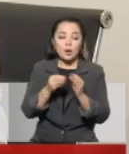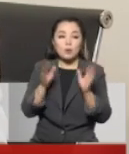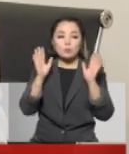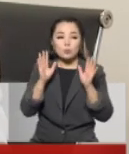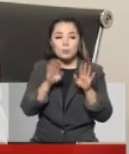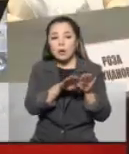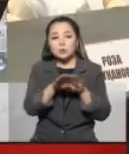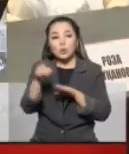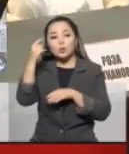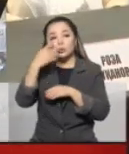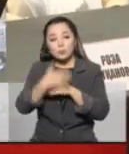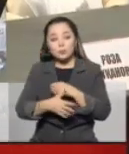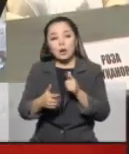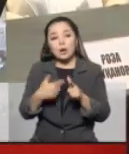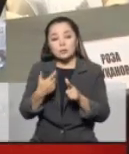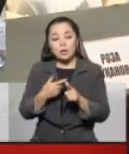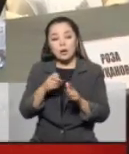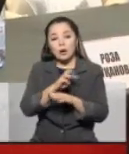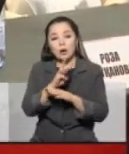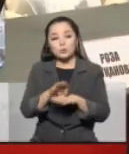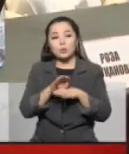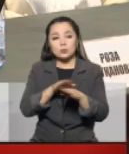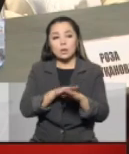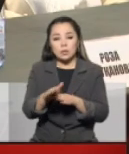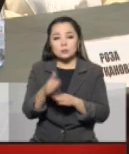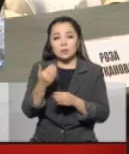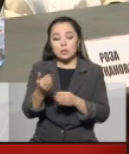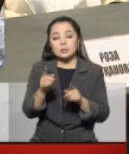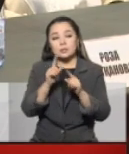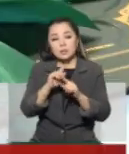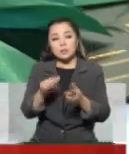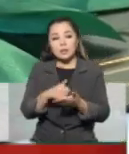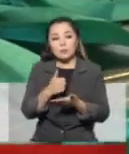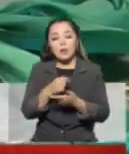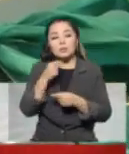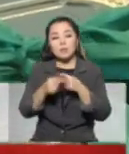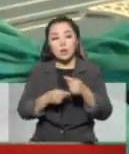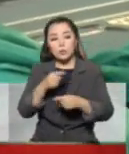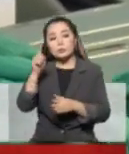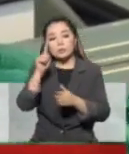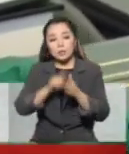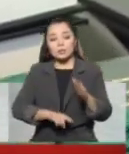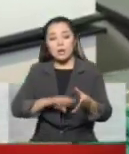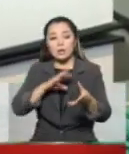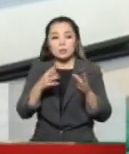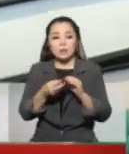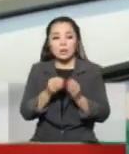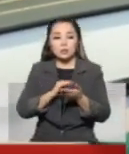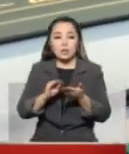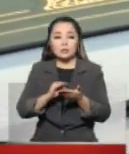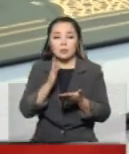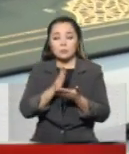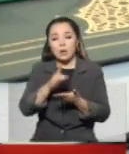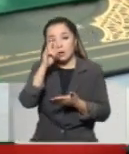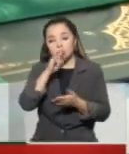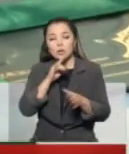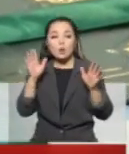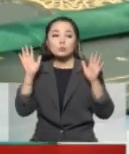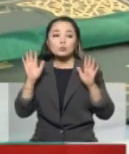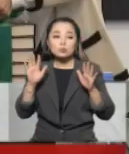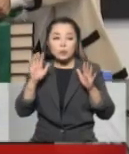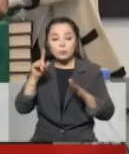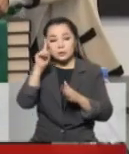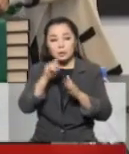мұсылманға ортақ ұғымдар мен атаулар қамтылған. Туындың басты ерекшелігі дәстүрлі дінмен сабақтастырыла жазылған. Қазақстан мұсылмандары